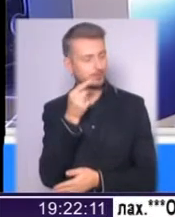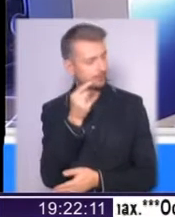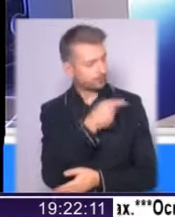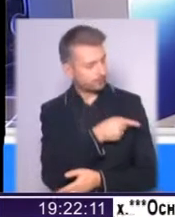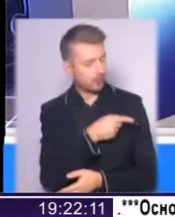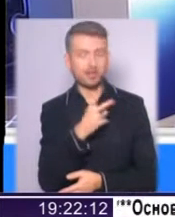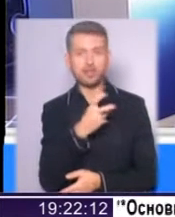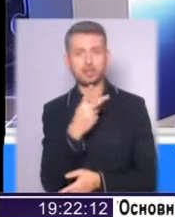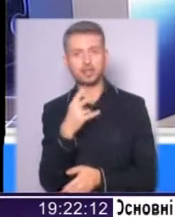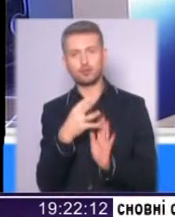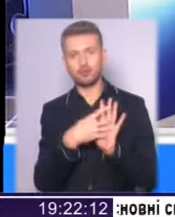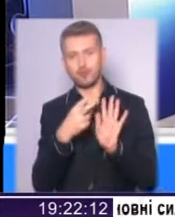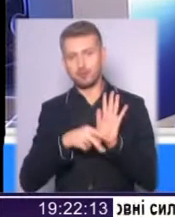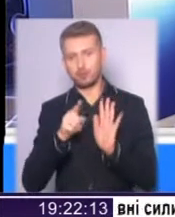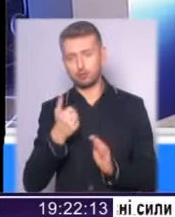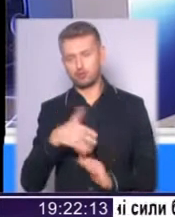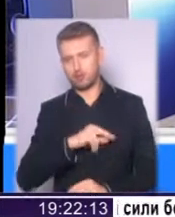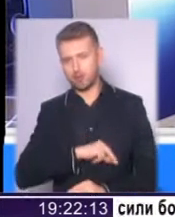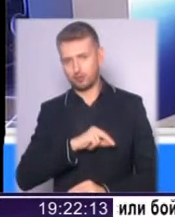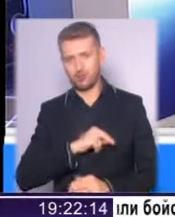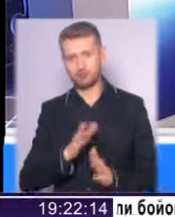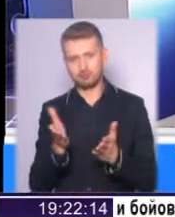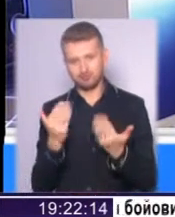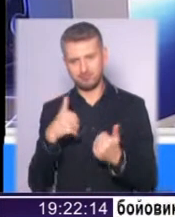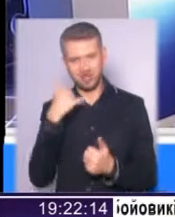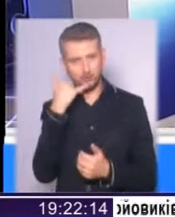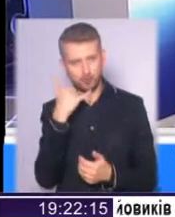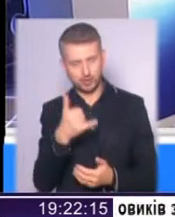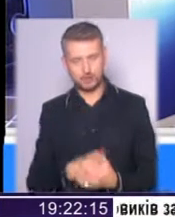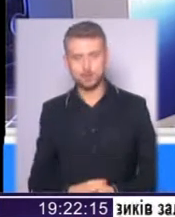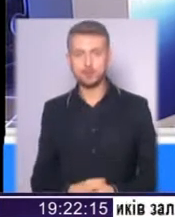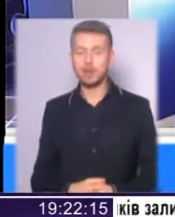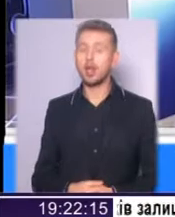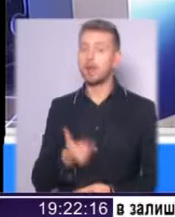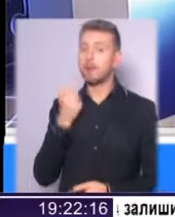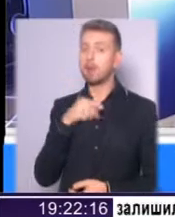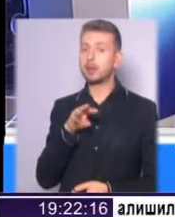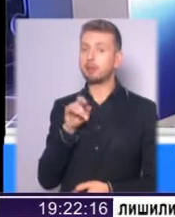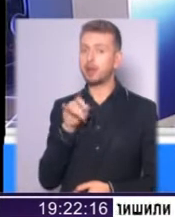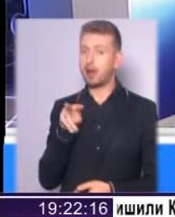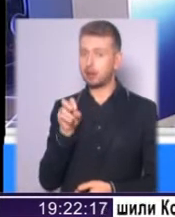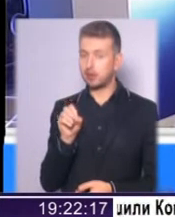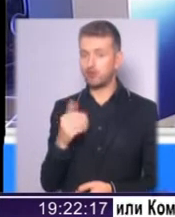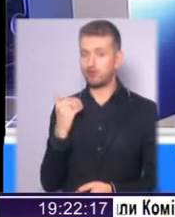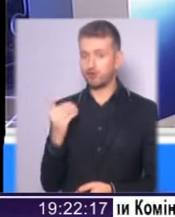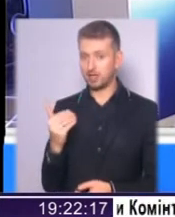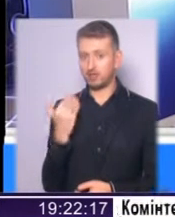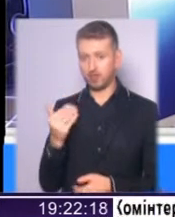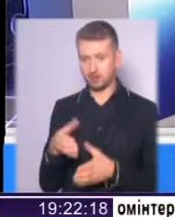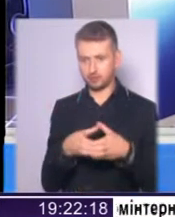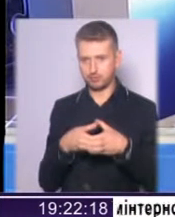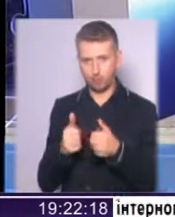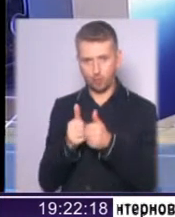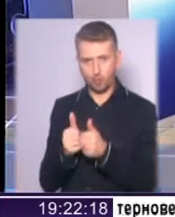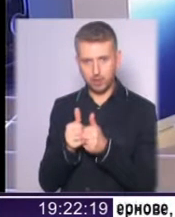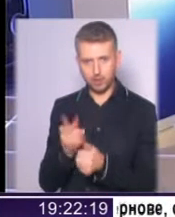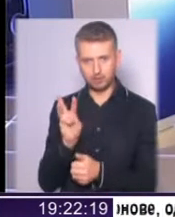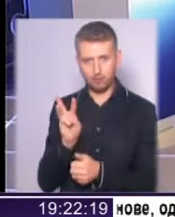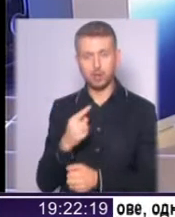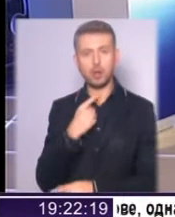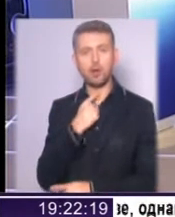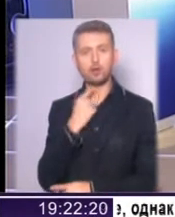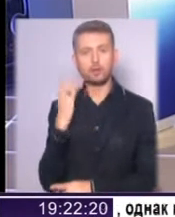223-09-71, він уже починає свою роботу, телефонуйте. Пане Михайле, ви, як, власне, і ваші колеги від об'єднання «Свобода»